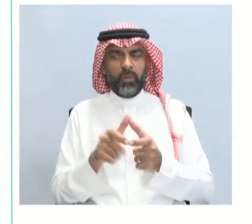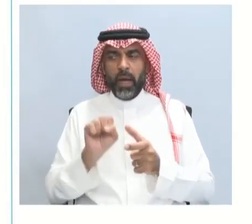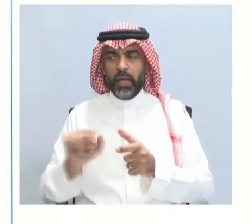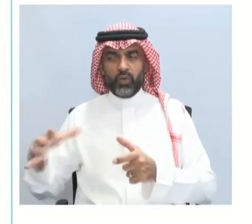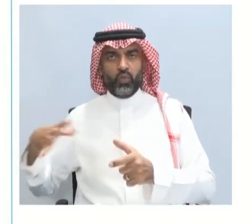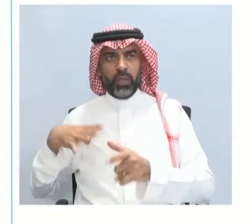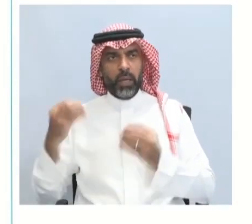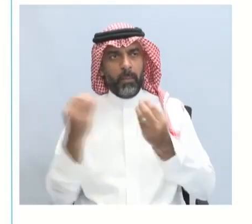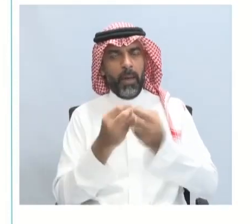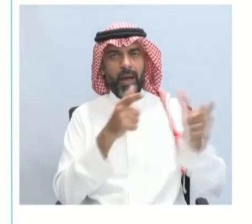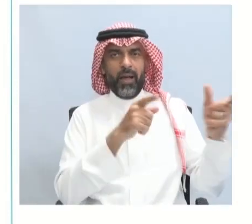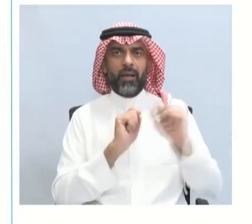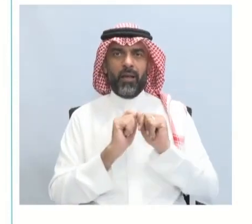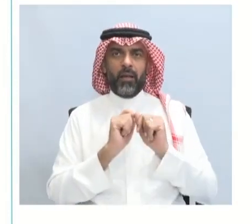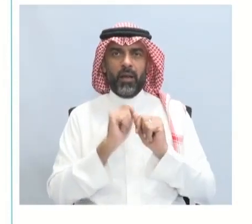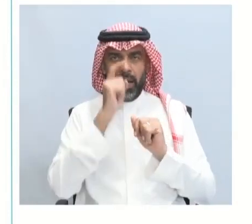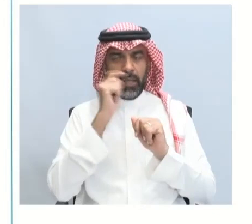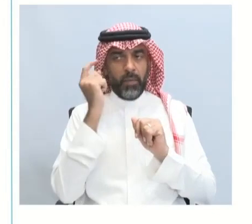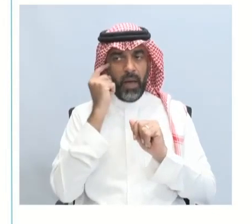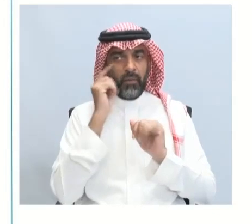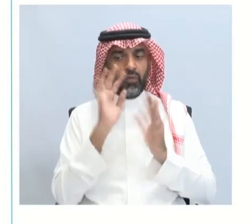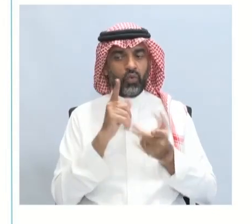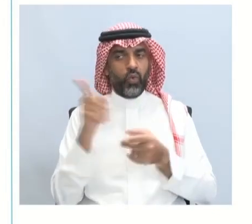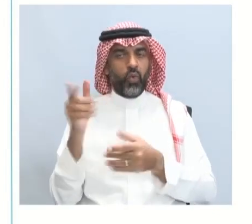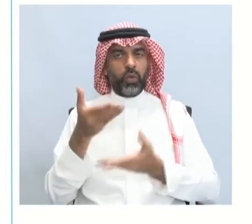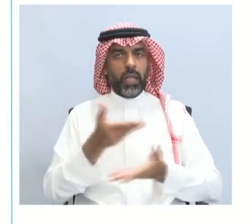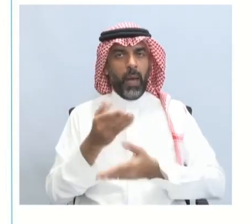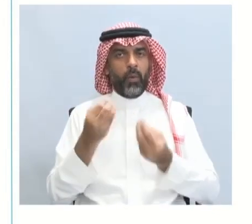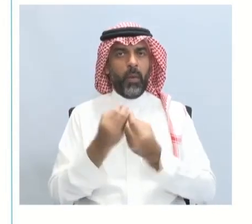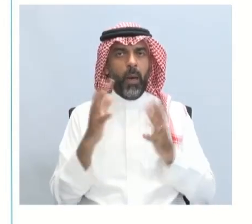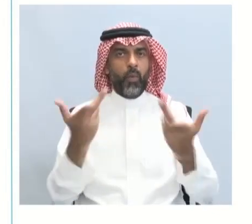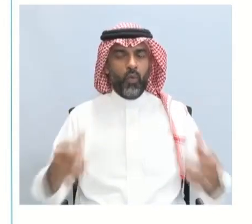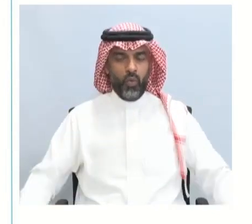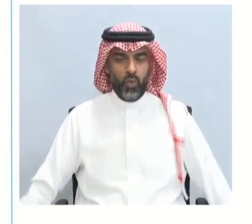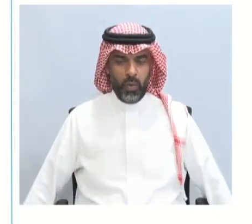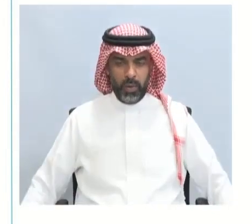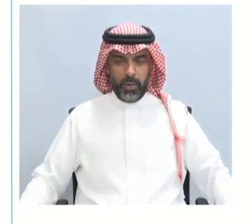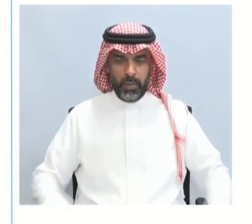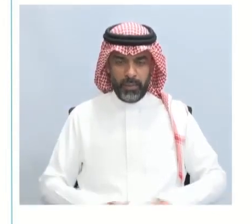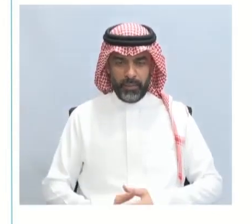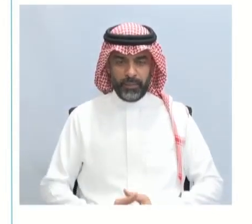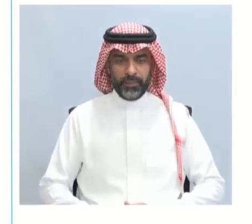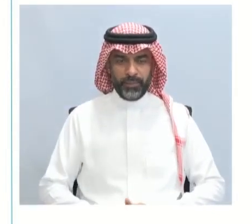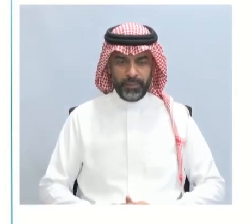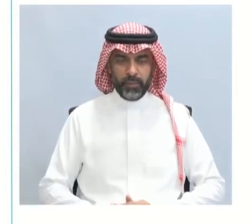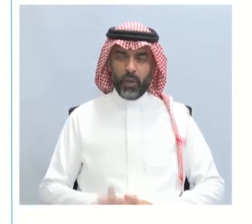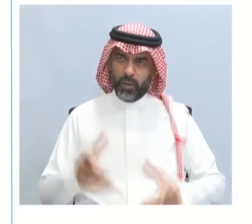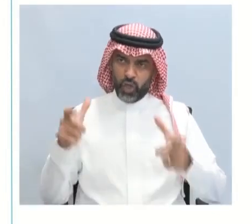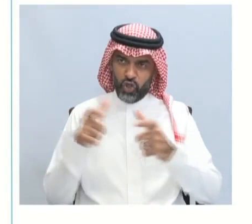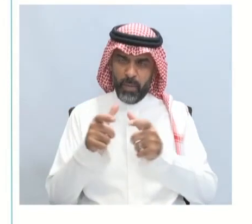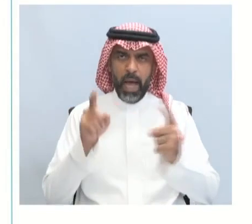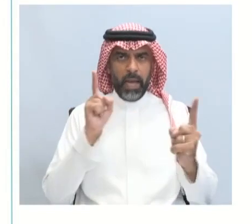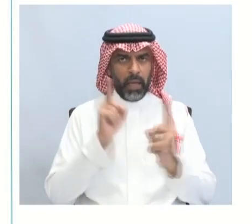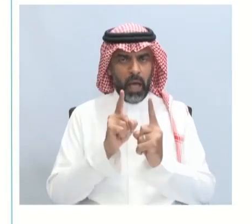مواعيد له وبالتالي لابد ايضا ان تفهم طبيعه العلاقه معهم سواء هناك اجتماعات لقاءات قد